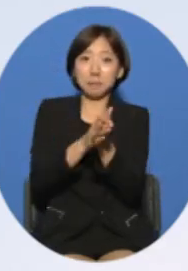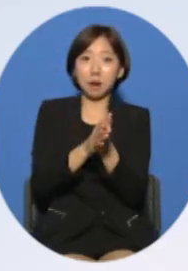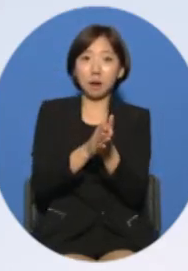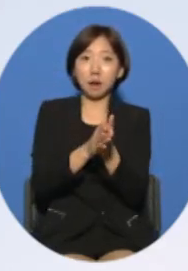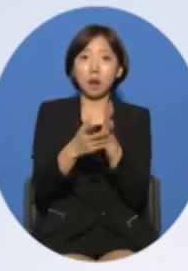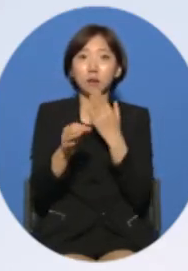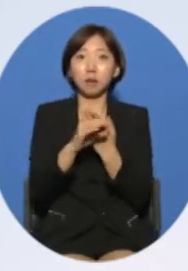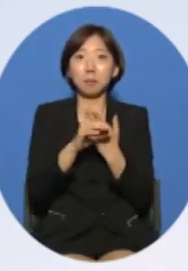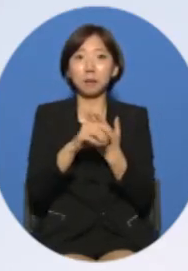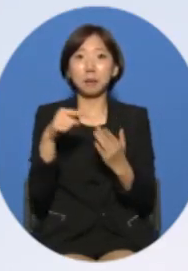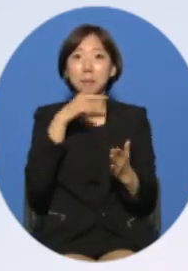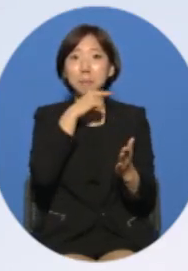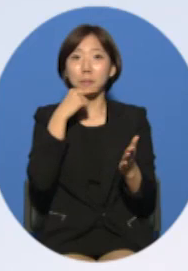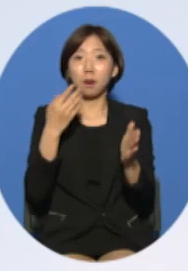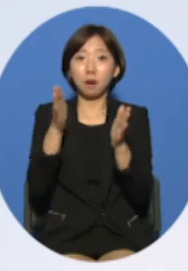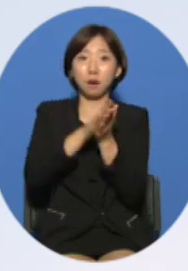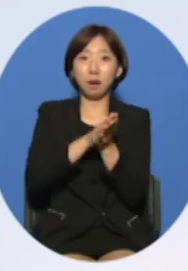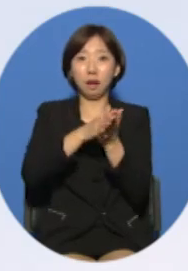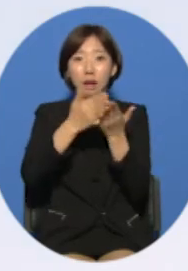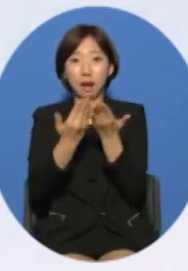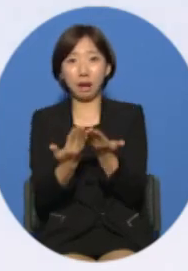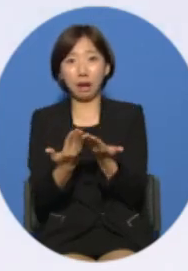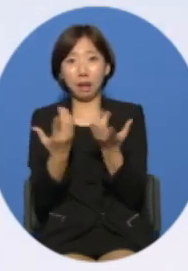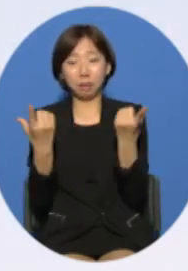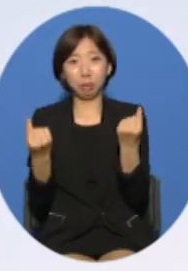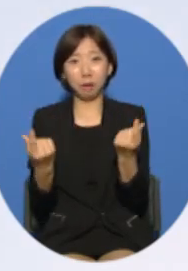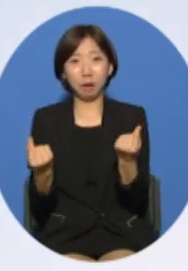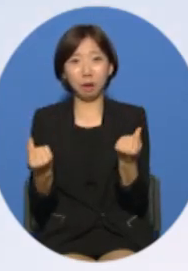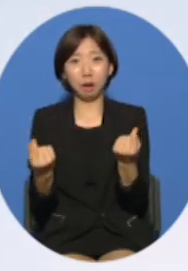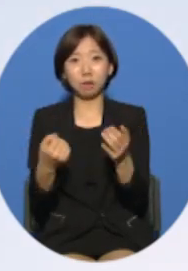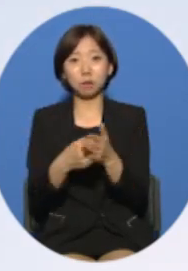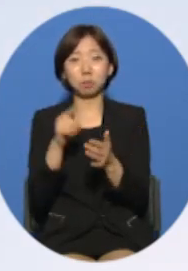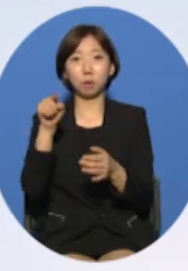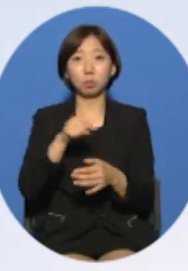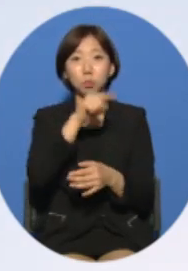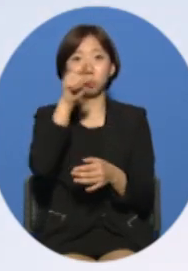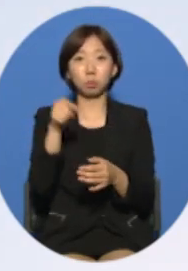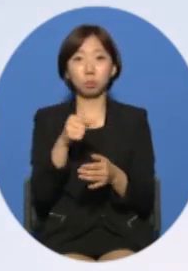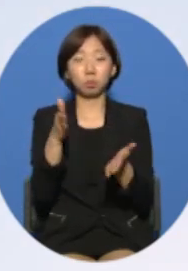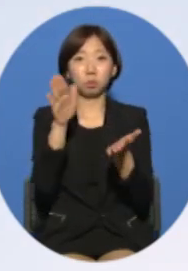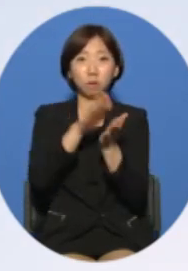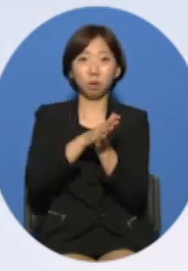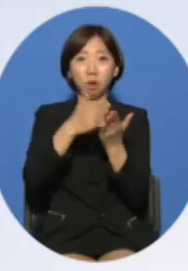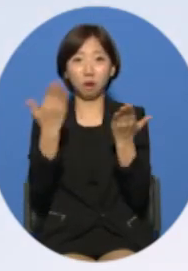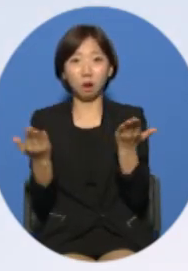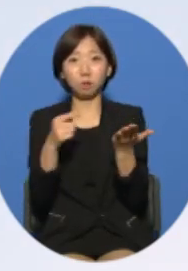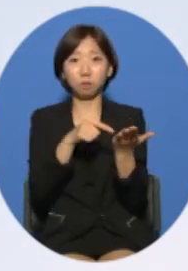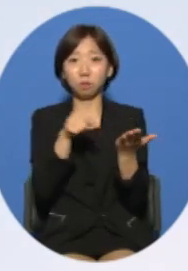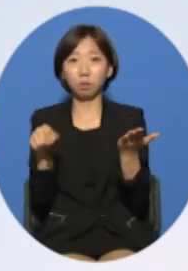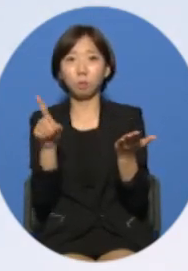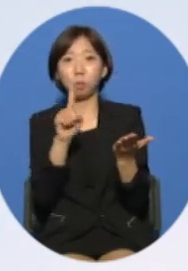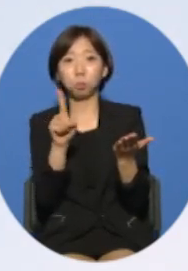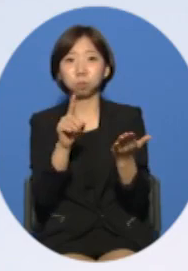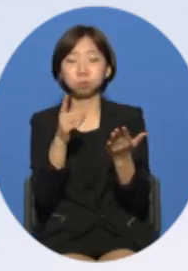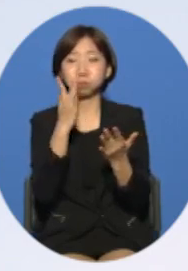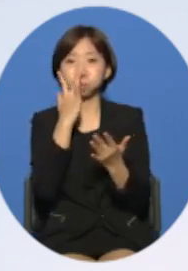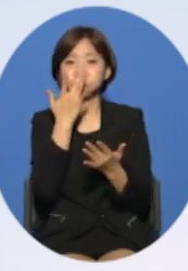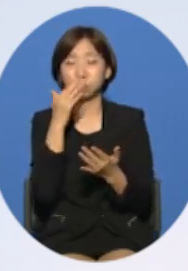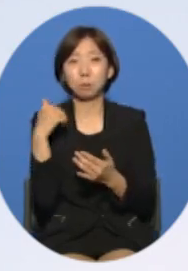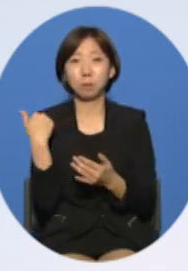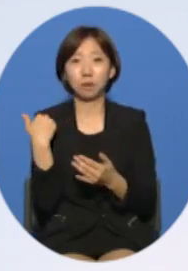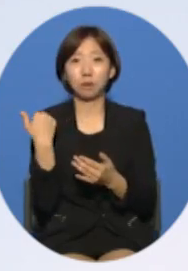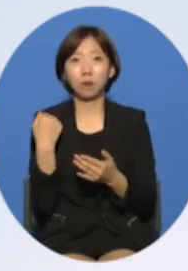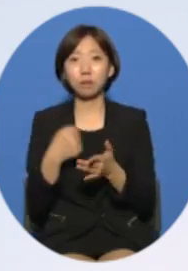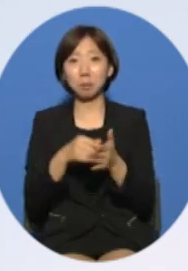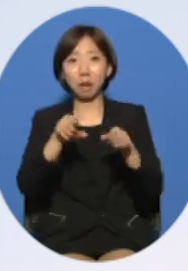인육이 이쪽으로 똑같이 묻어요. 그러니까 둥그럴 때는 이게 어느 것이 진짜 선거인이 찍은 건지를 모릅니다. 그래서 캠프장에서 난리가